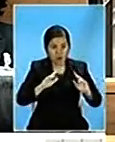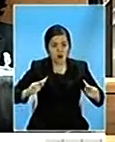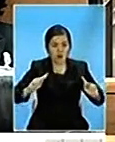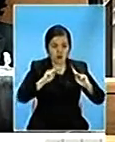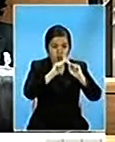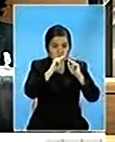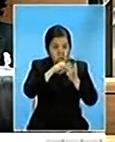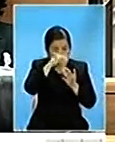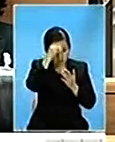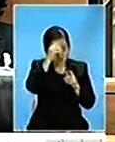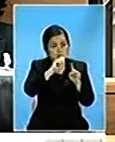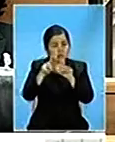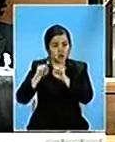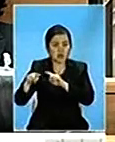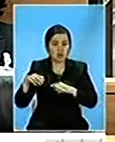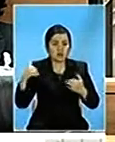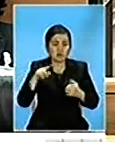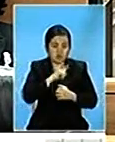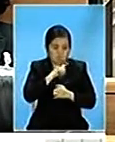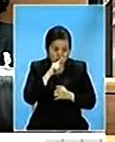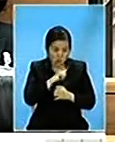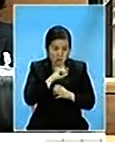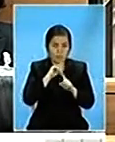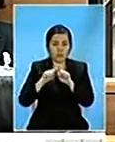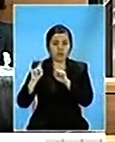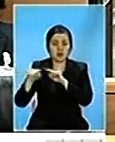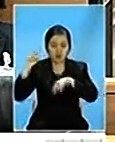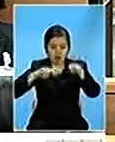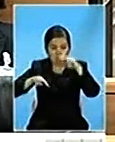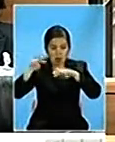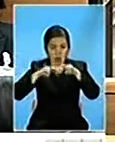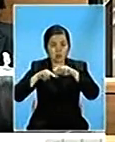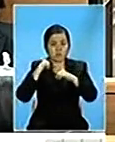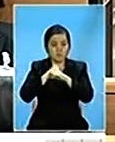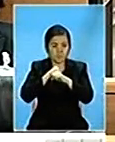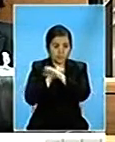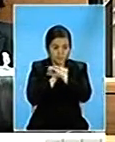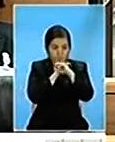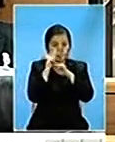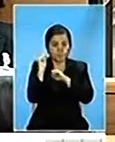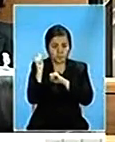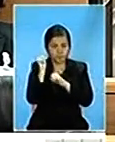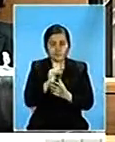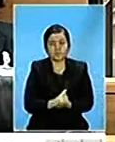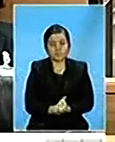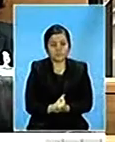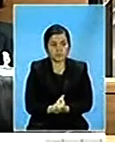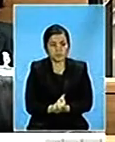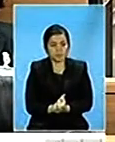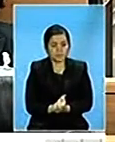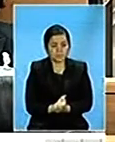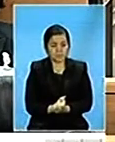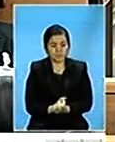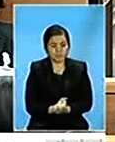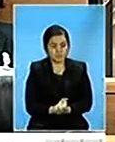ริหารในกระทรวงทบวงต่างๆเนี่ยได้หยิบยกขึ้นมาเป็นงานชิ้นเอกค่ะเพราะฉะนั้นตรงนี้ก็เป็นค